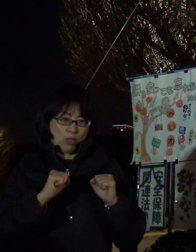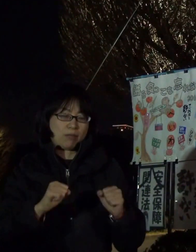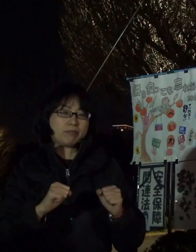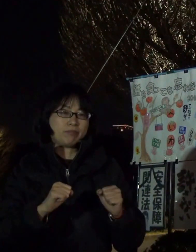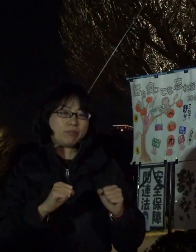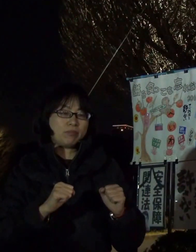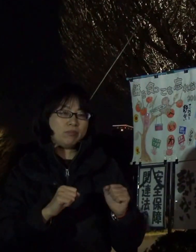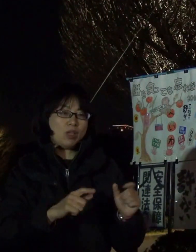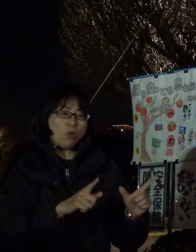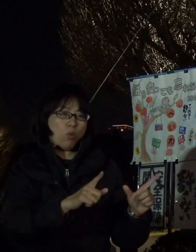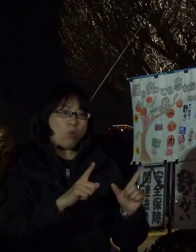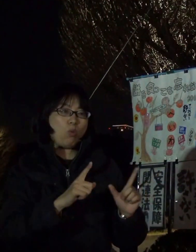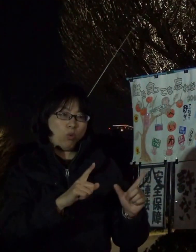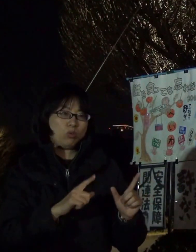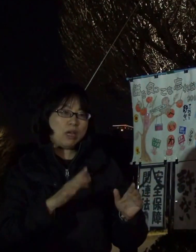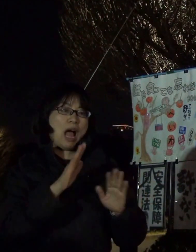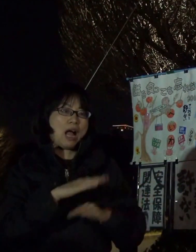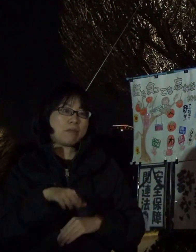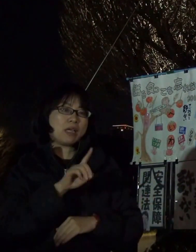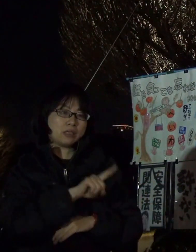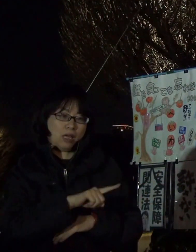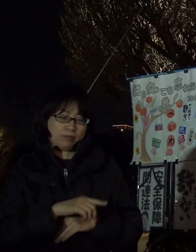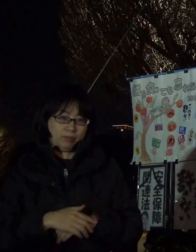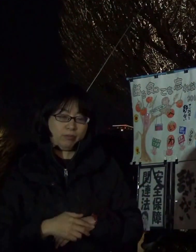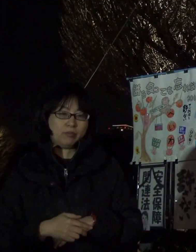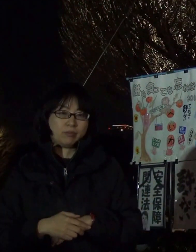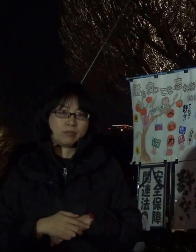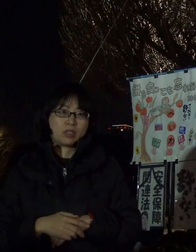そうです。でそれについてあの